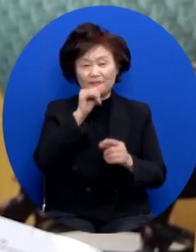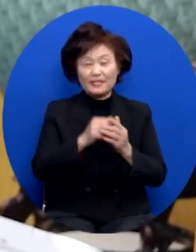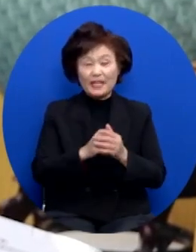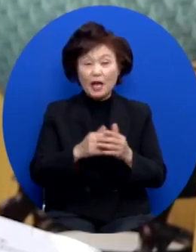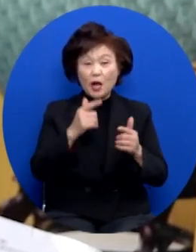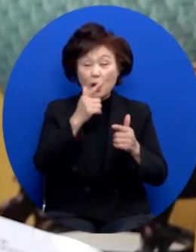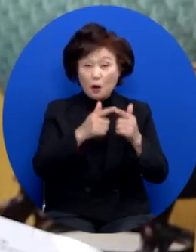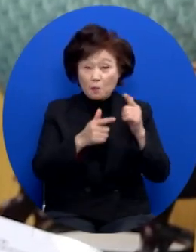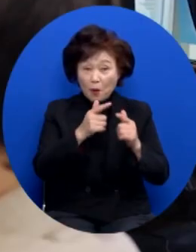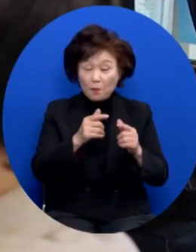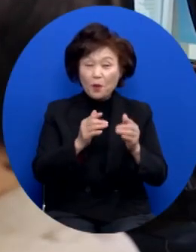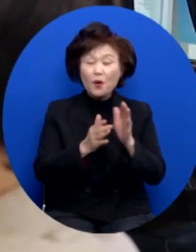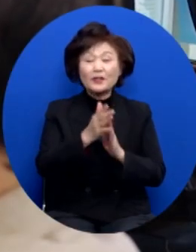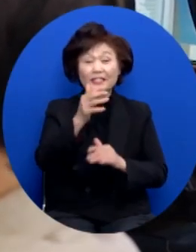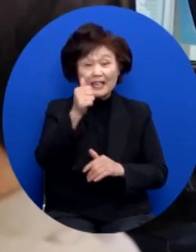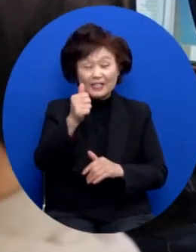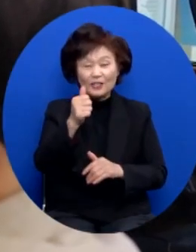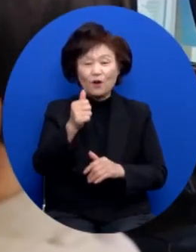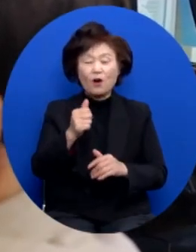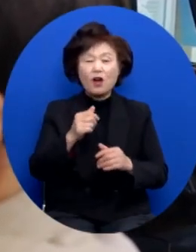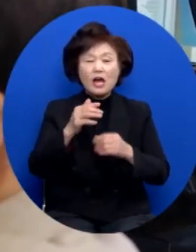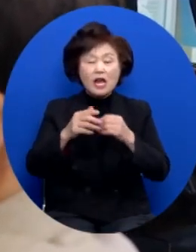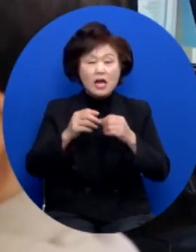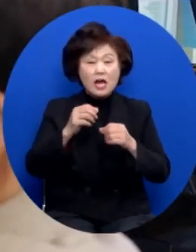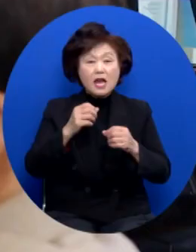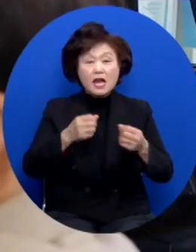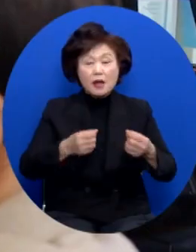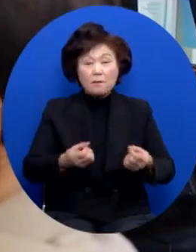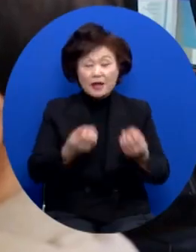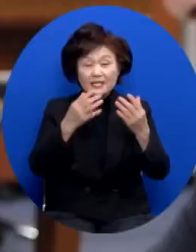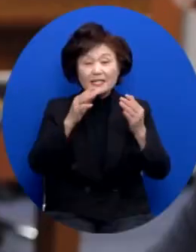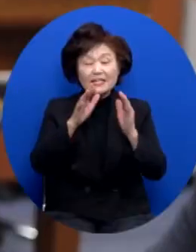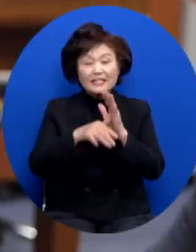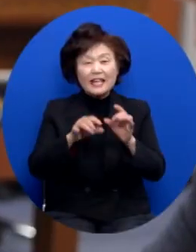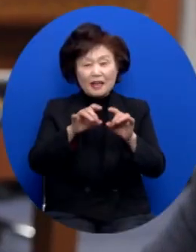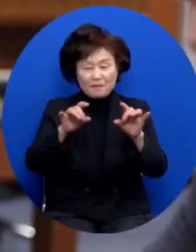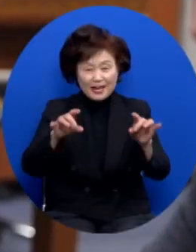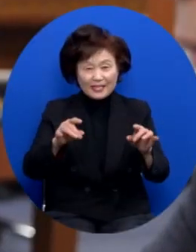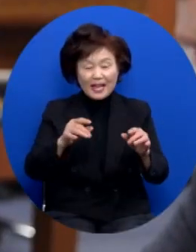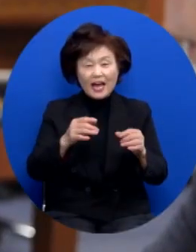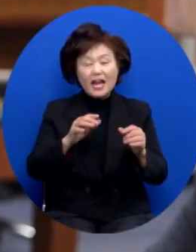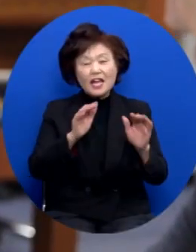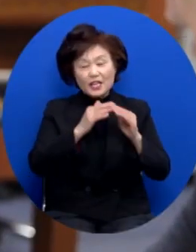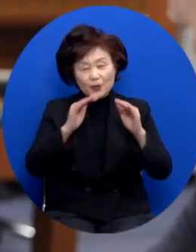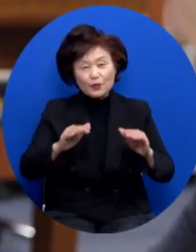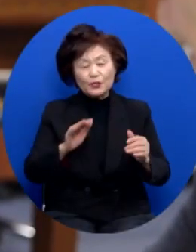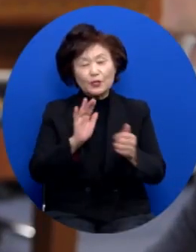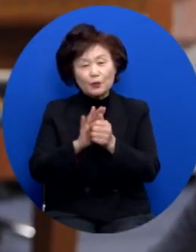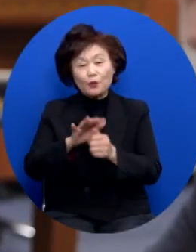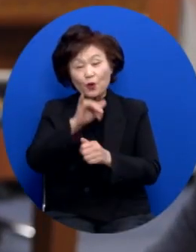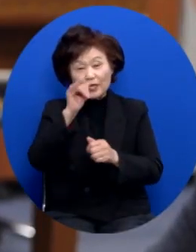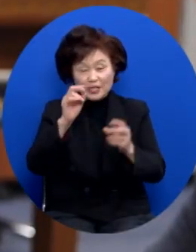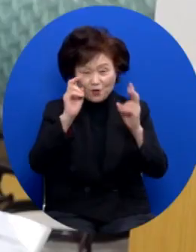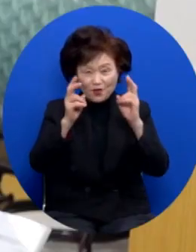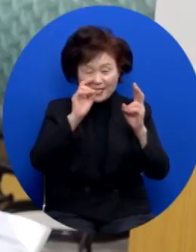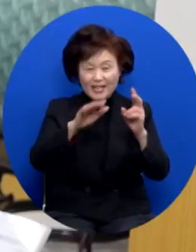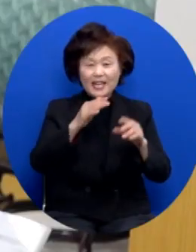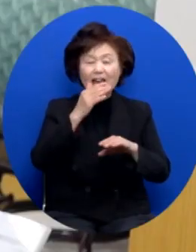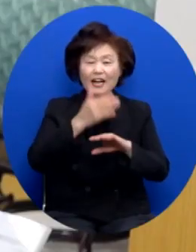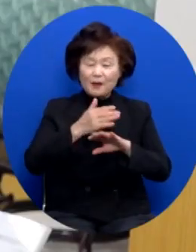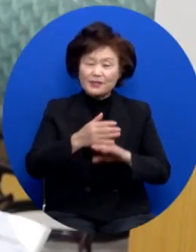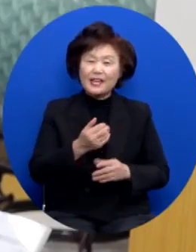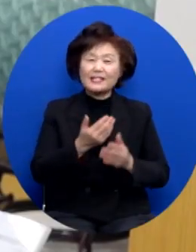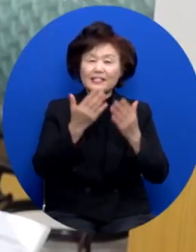시장도 26년째 명절마다 이웃들을 돕고 있는 시월드 고속 페리의 감사의 마음은 전했습니다 창사